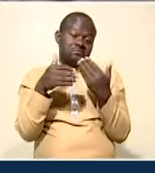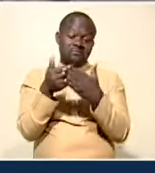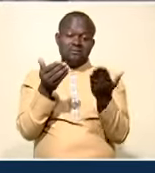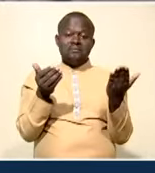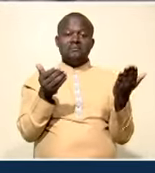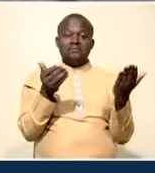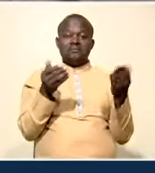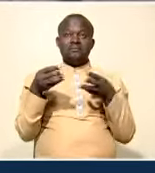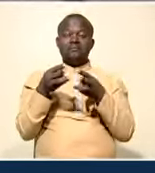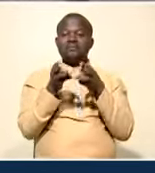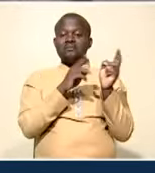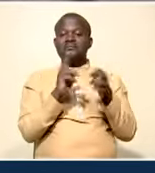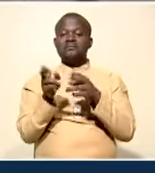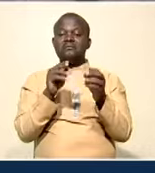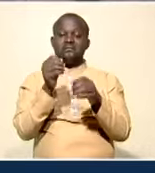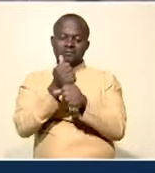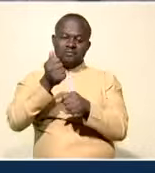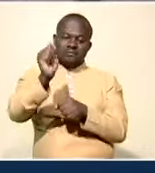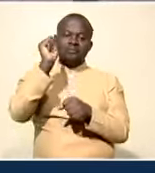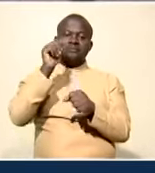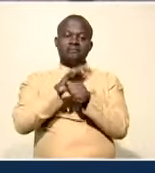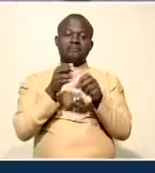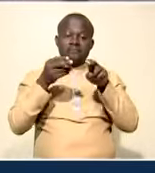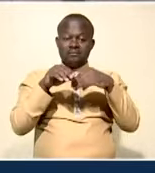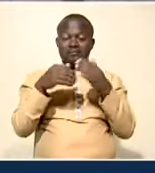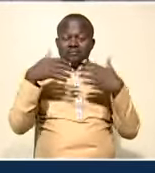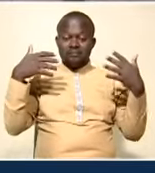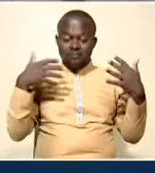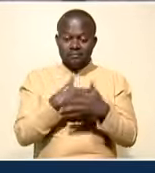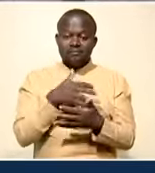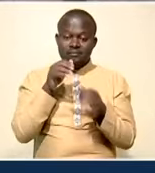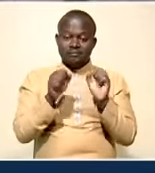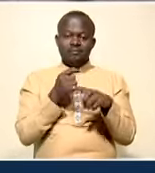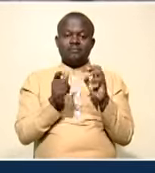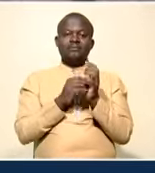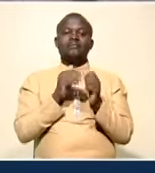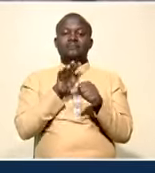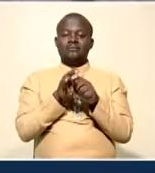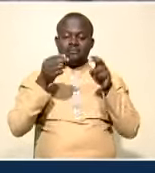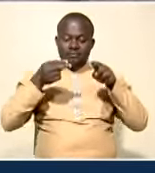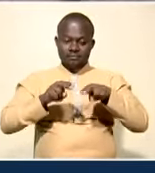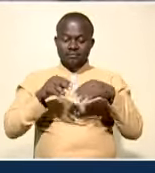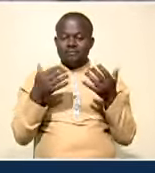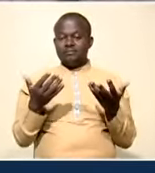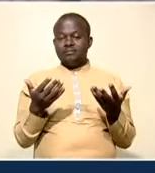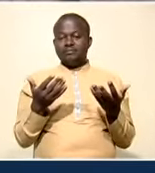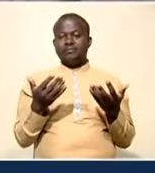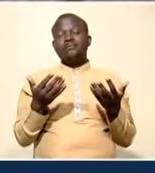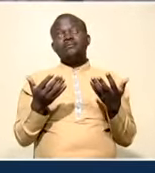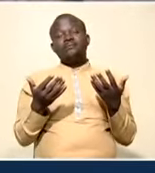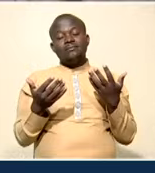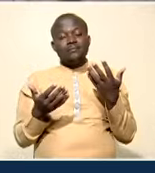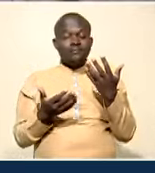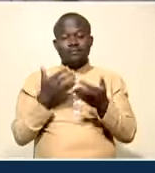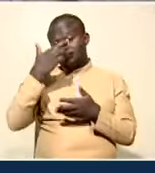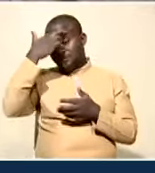natural phenomena bikunze kubaho bitunguranye yego ariko bikunze kubaho ni